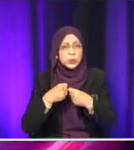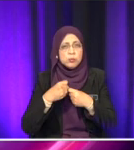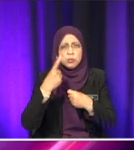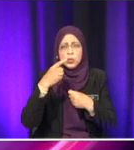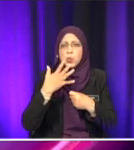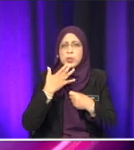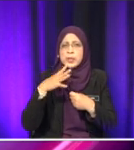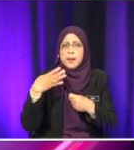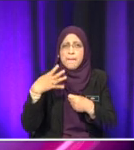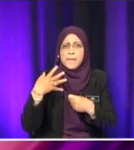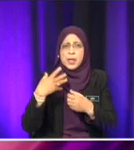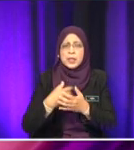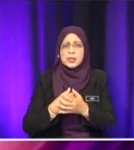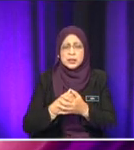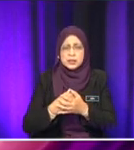wanita